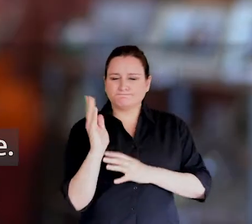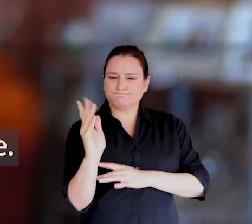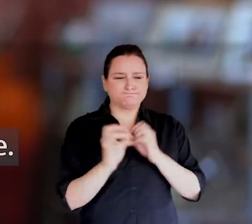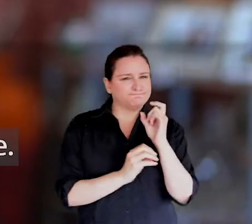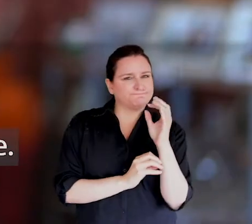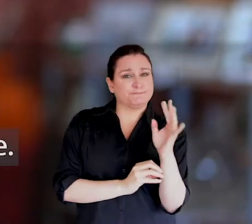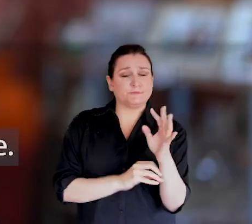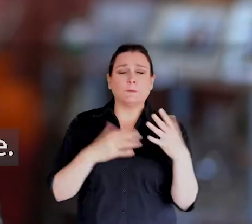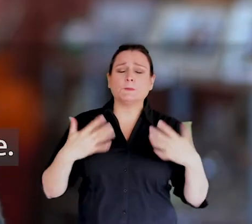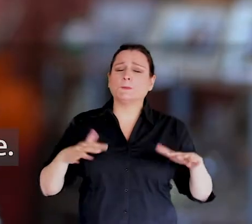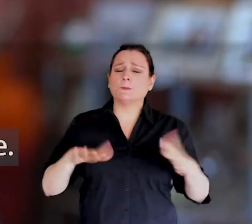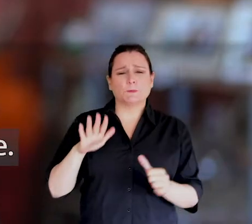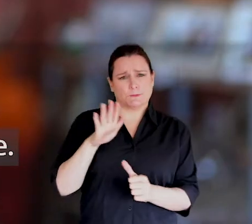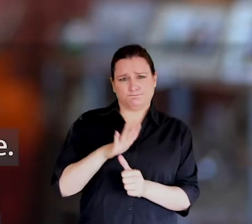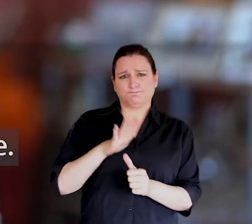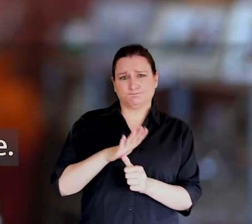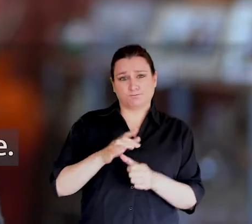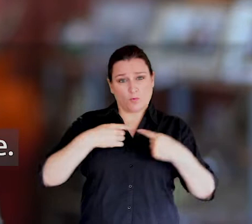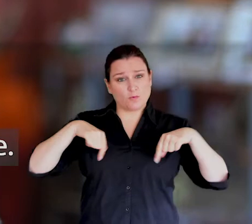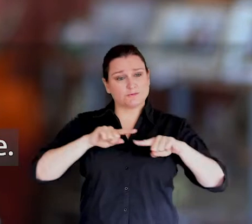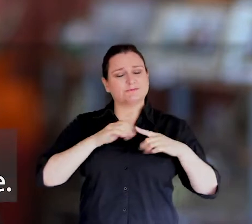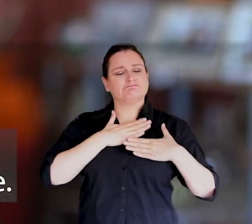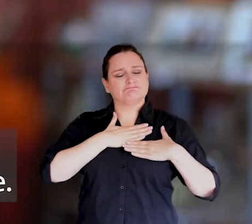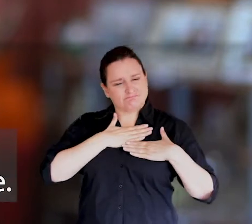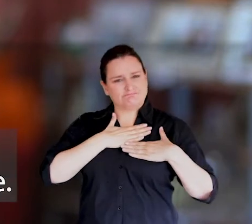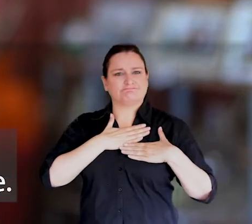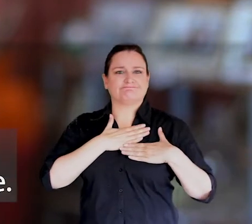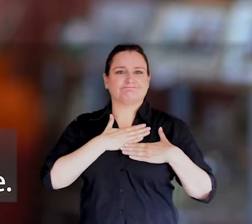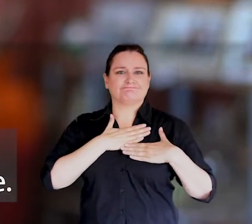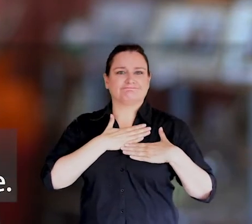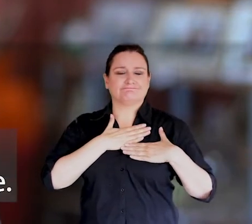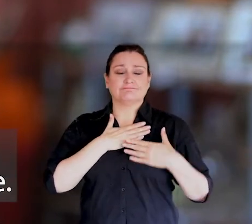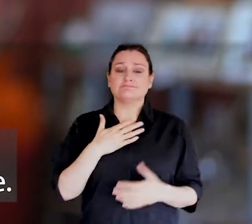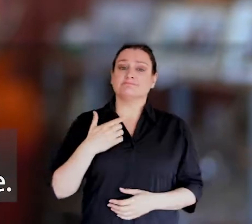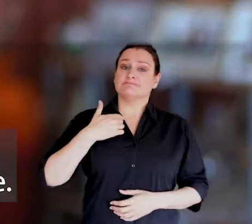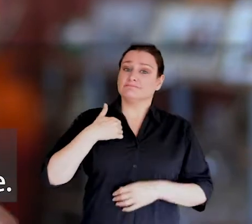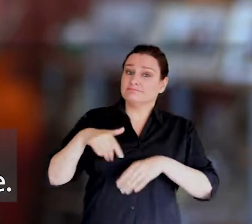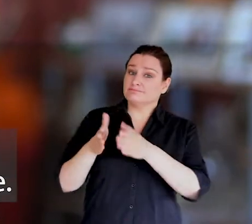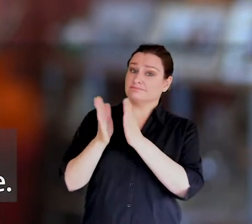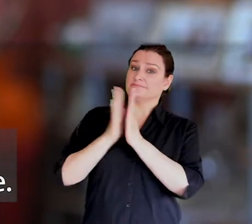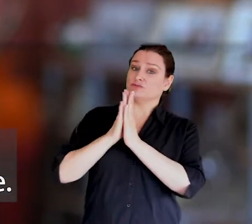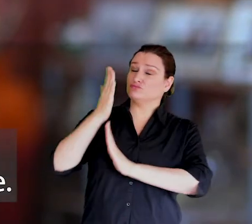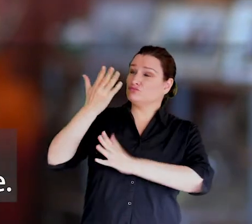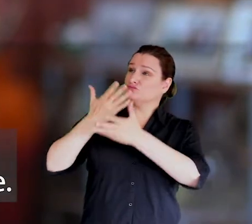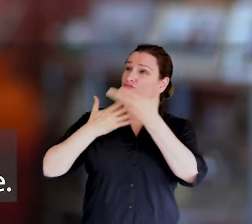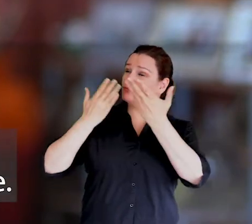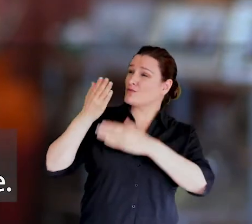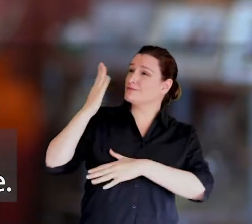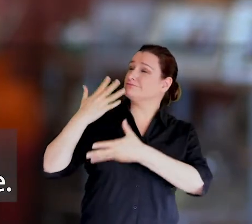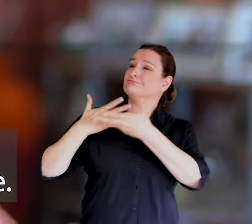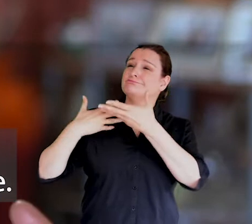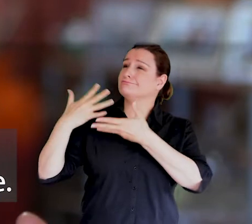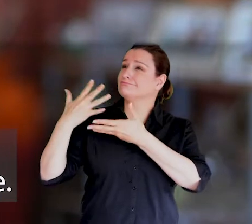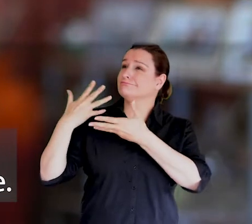Dit is een van die groot dinge in ons bestaan, natuur. Even as jy bid,